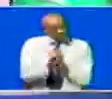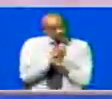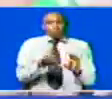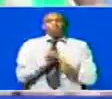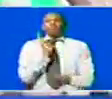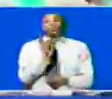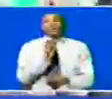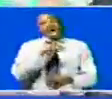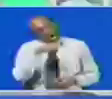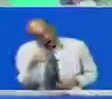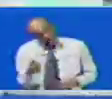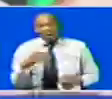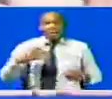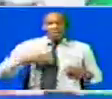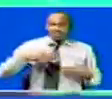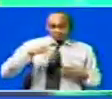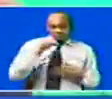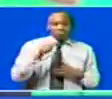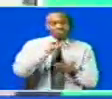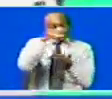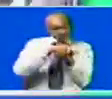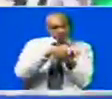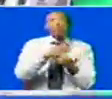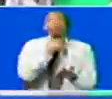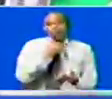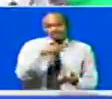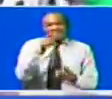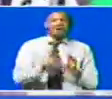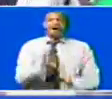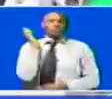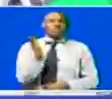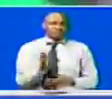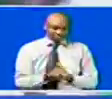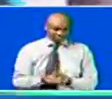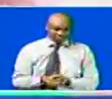kutoka NAT, huku baadhi ya wajumbe kutoka hasa eneo la kati wakimtaka kuondoka.